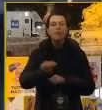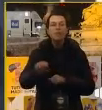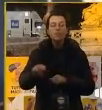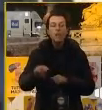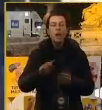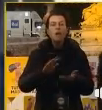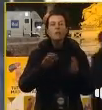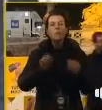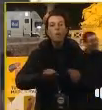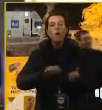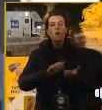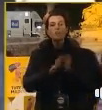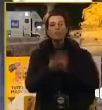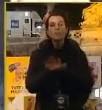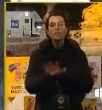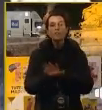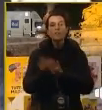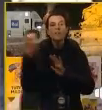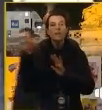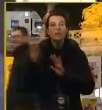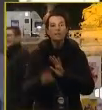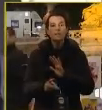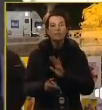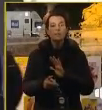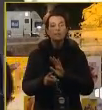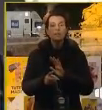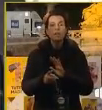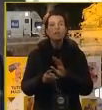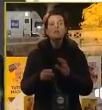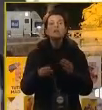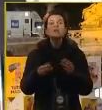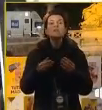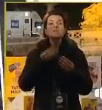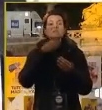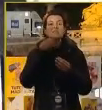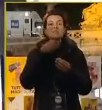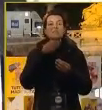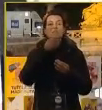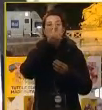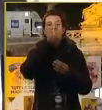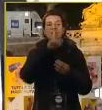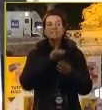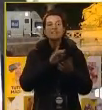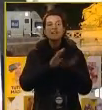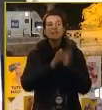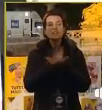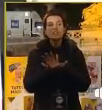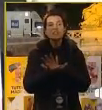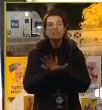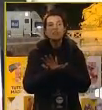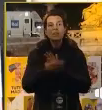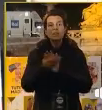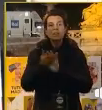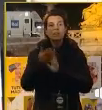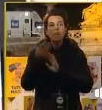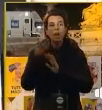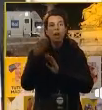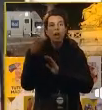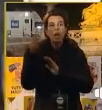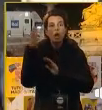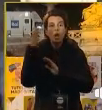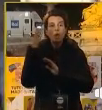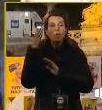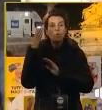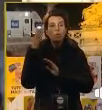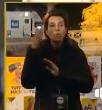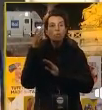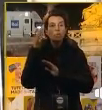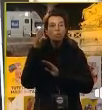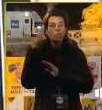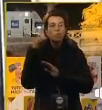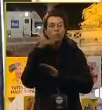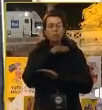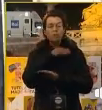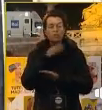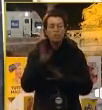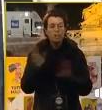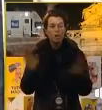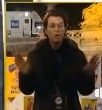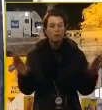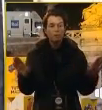silenzio, allora vuol dire che il silenzio è una menzogna, ricordatevelo bene. Quindi noi con